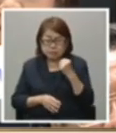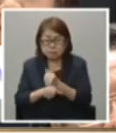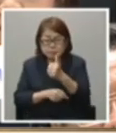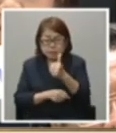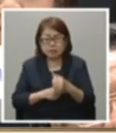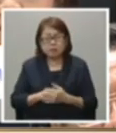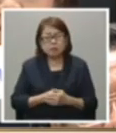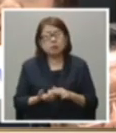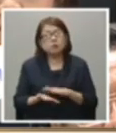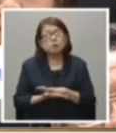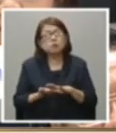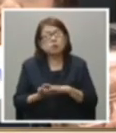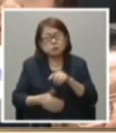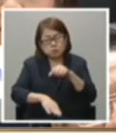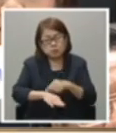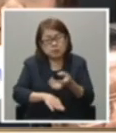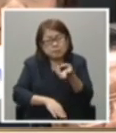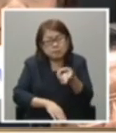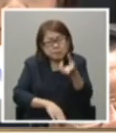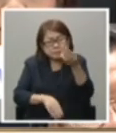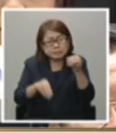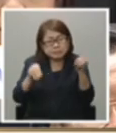ขออนุญาตใช้เวลาอีกไม่นานนะคะท่านประธาน